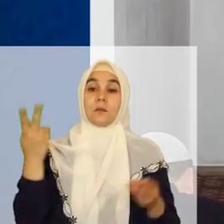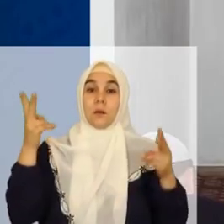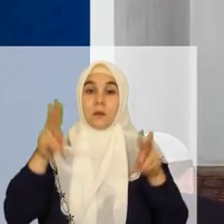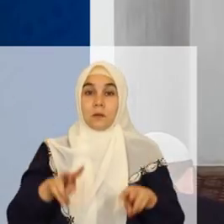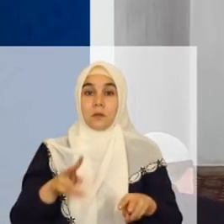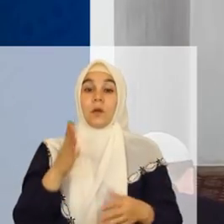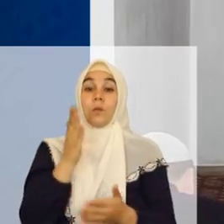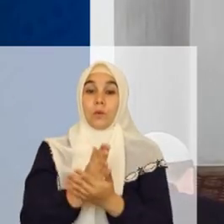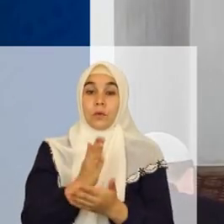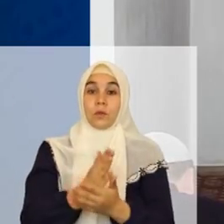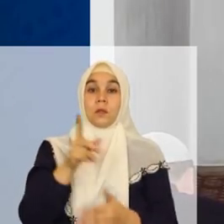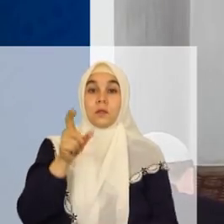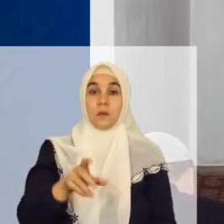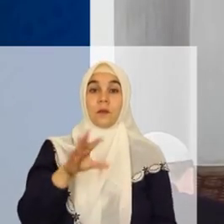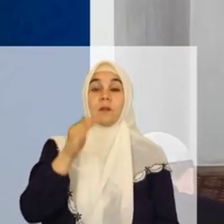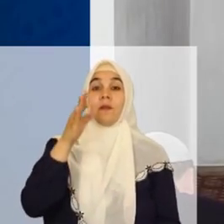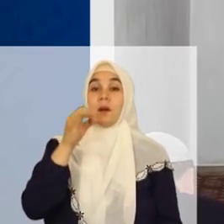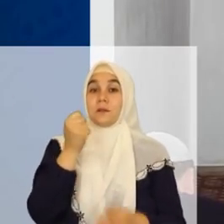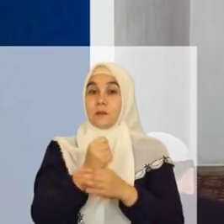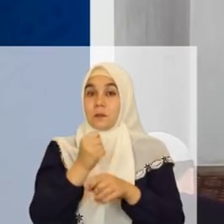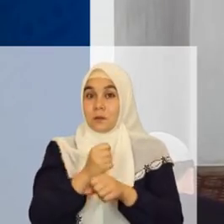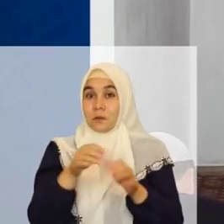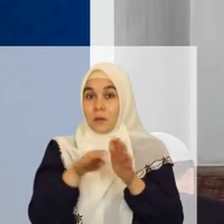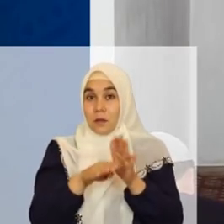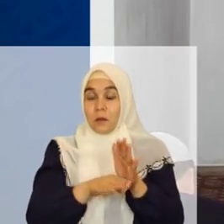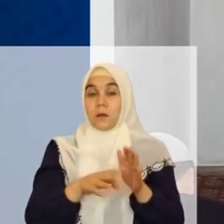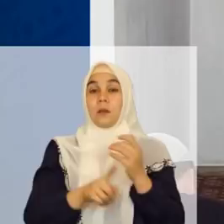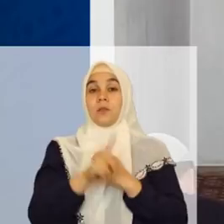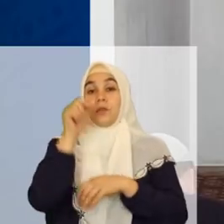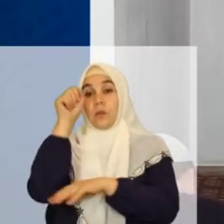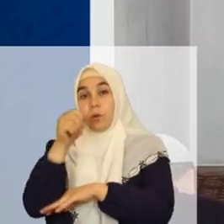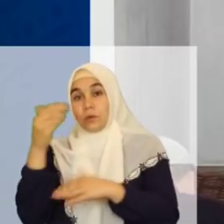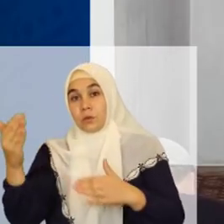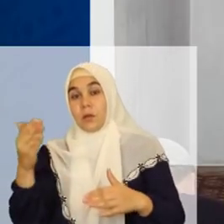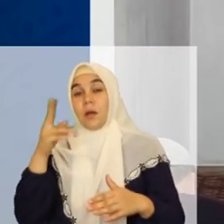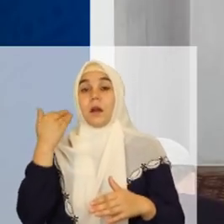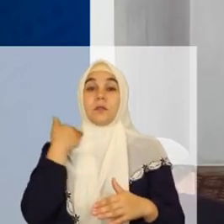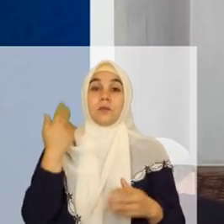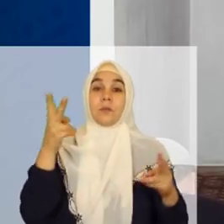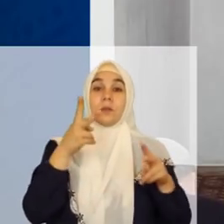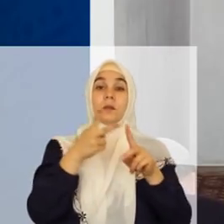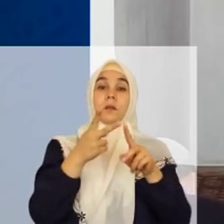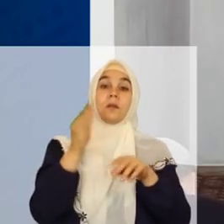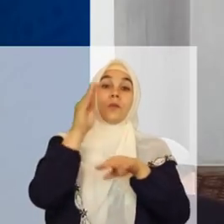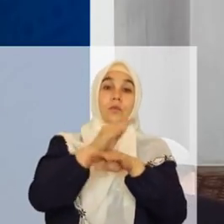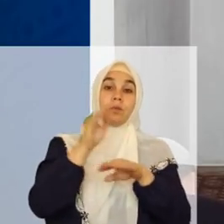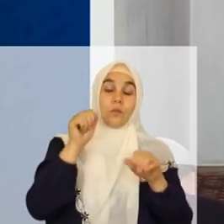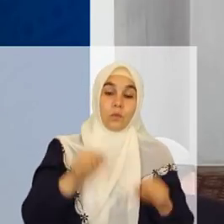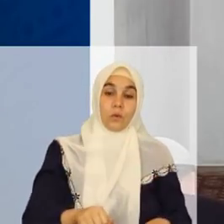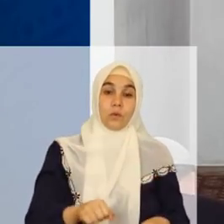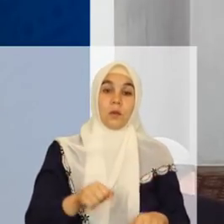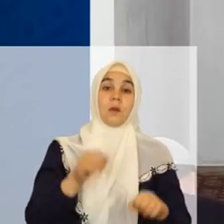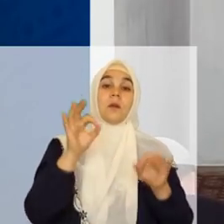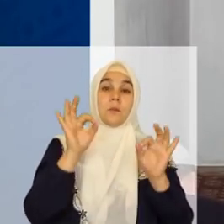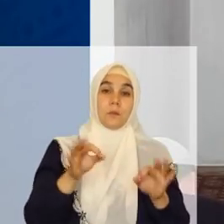o'qish niyati bo'lsa, har farz namozni demak vaqtida qazosini bitta ikkitasini qo'shib o'qib borsa juda